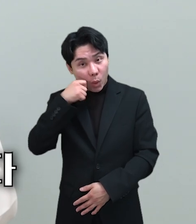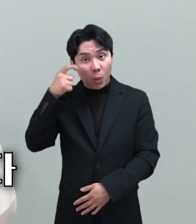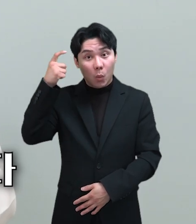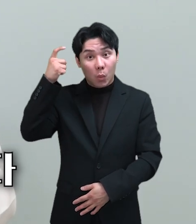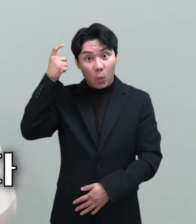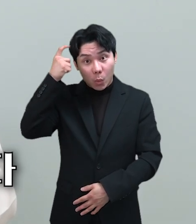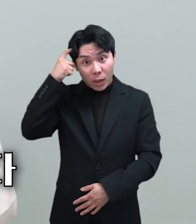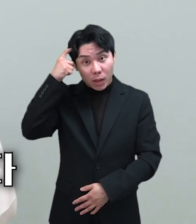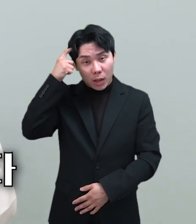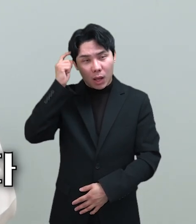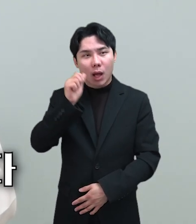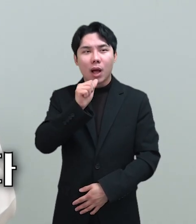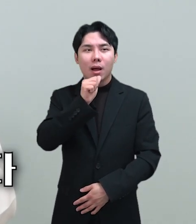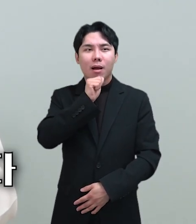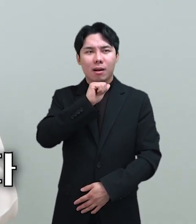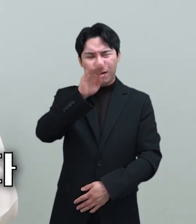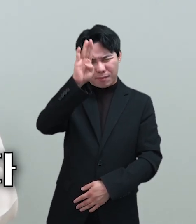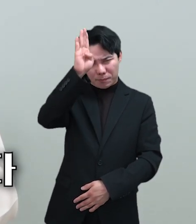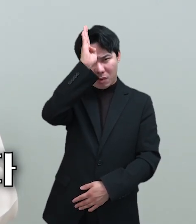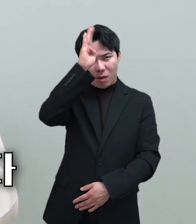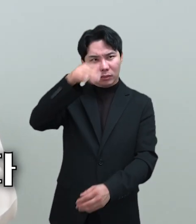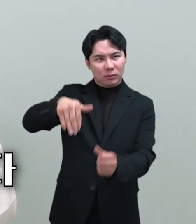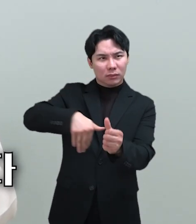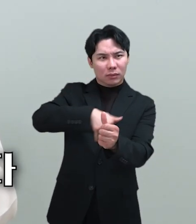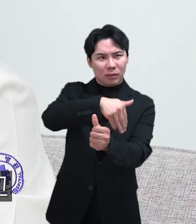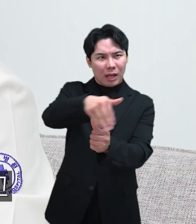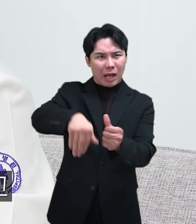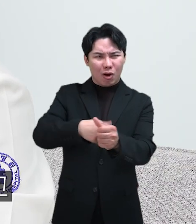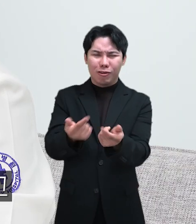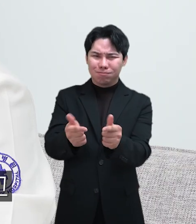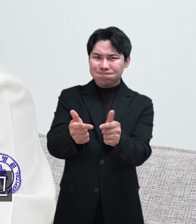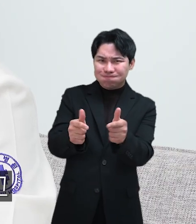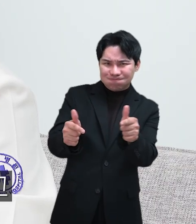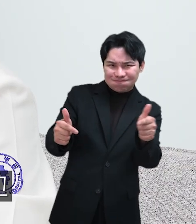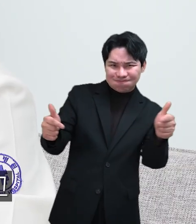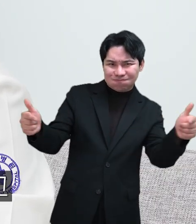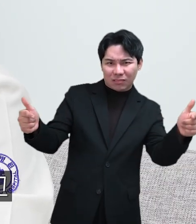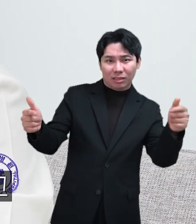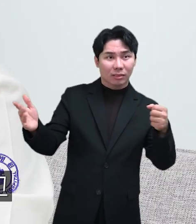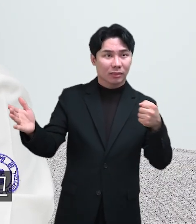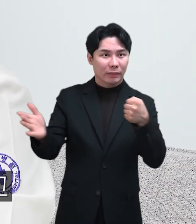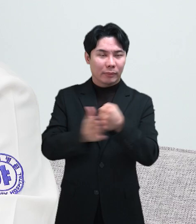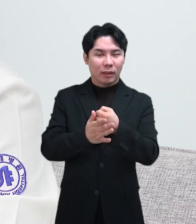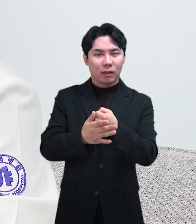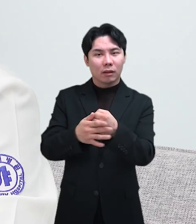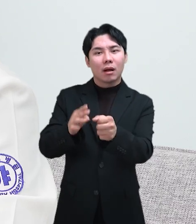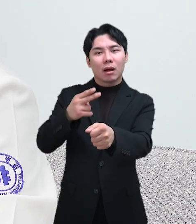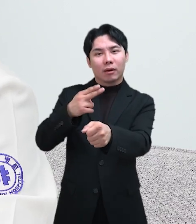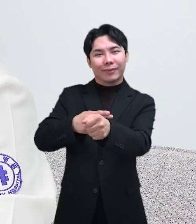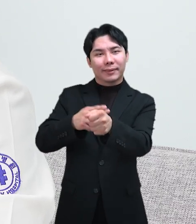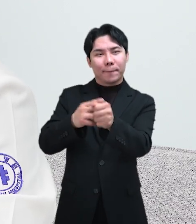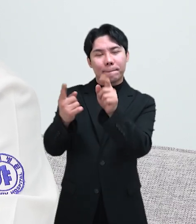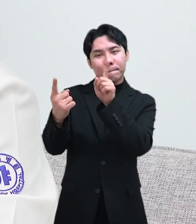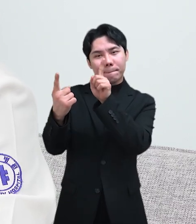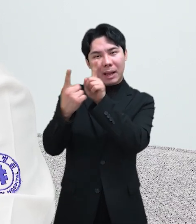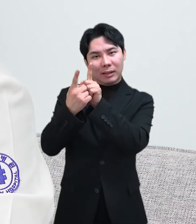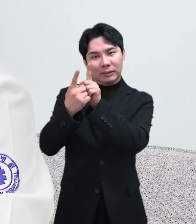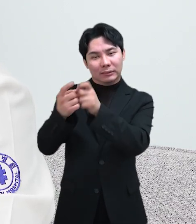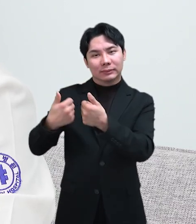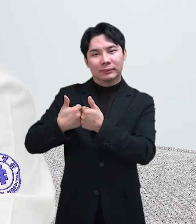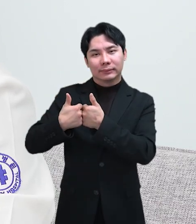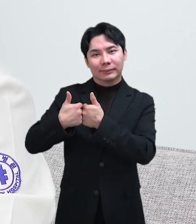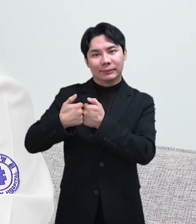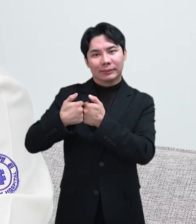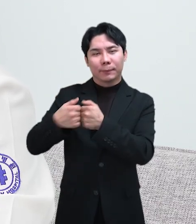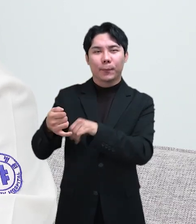어떤 음식이 좋다라는 말은 하기가 쉽지가 않습니다. 왜냐하면 신장병의 단계마다 다 다르고, 또 초기 단계, 또